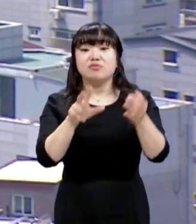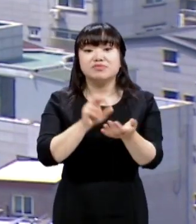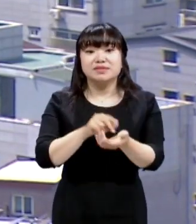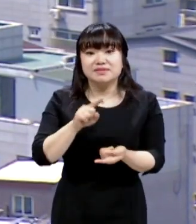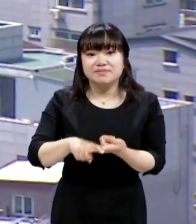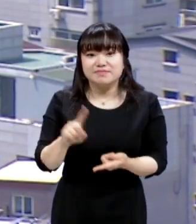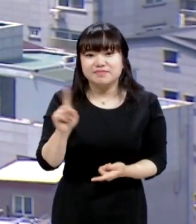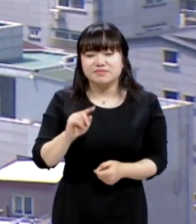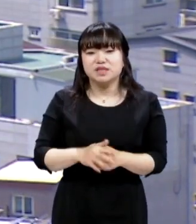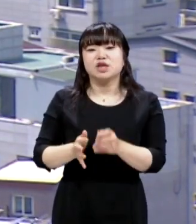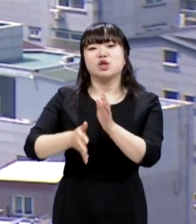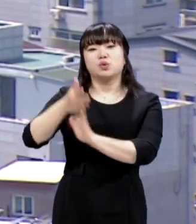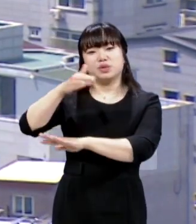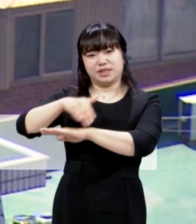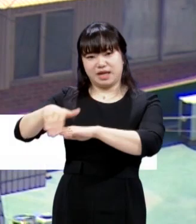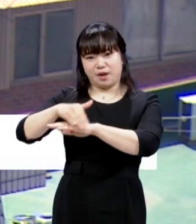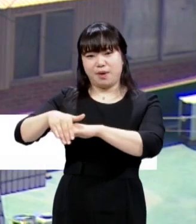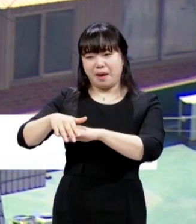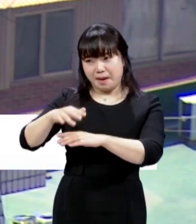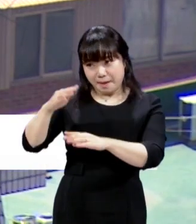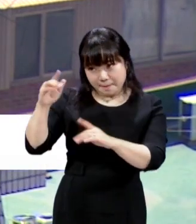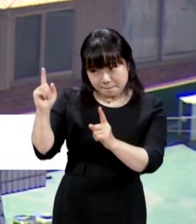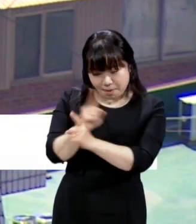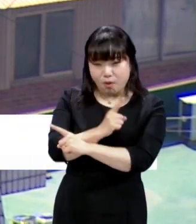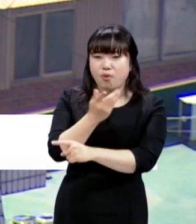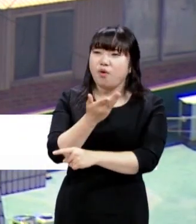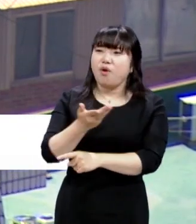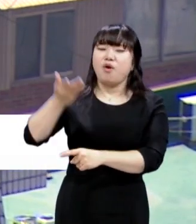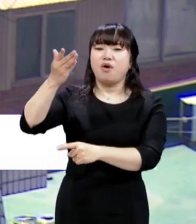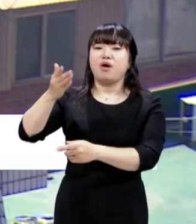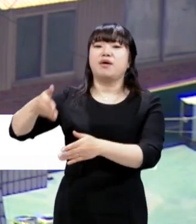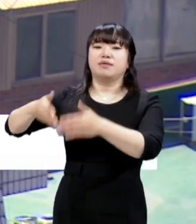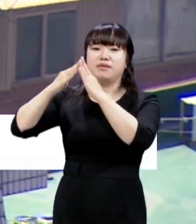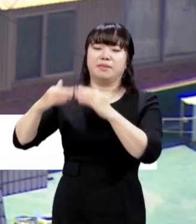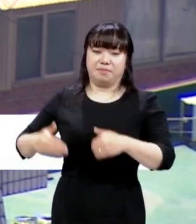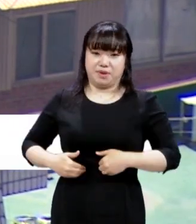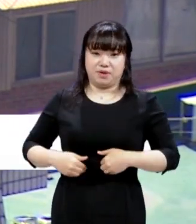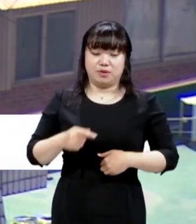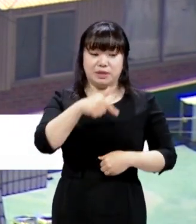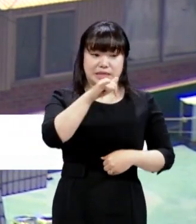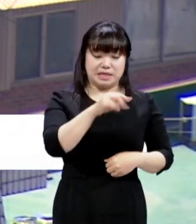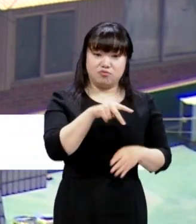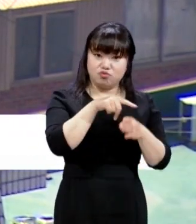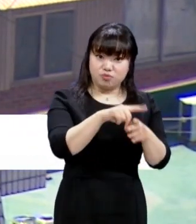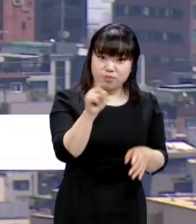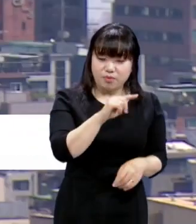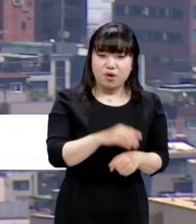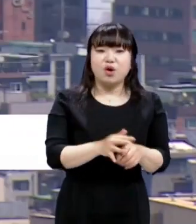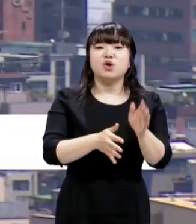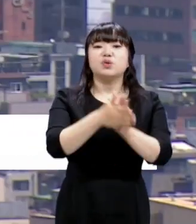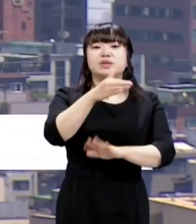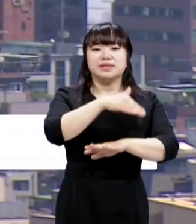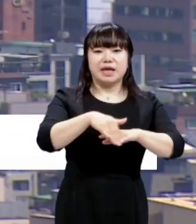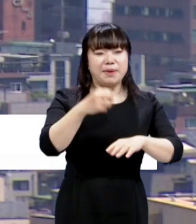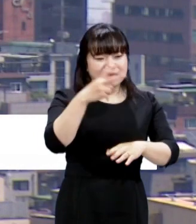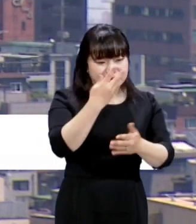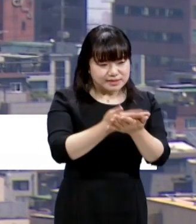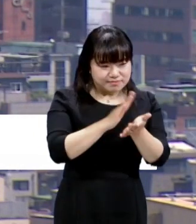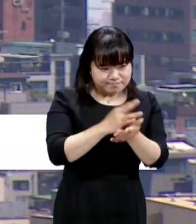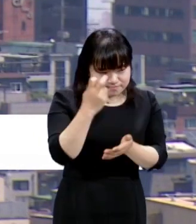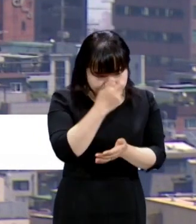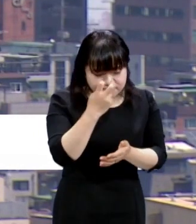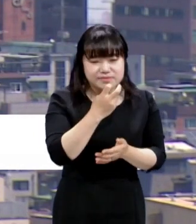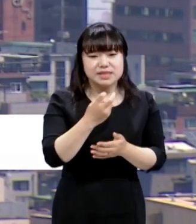가보고는 도시계획 업그레이드를 통한 균형 발전 을 강조했고 김경호 후보는 도시계획 제 검토를 통한